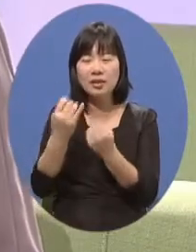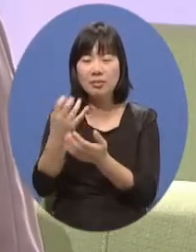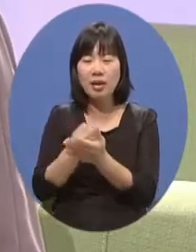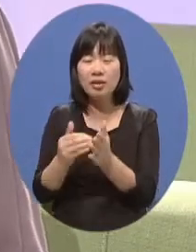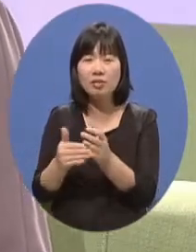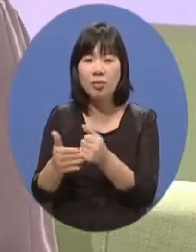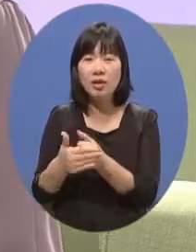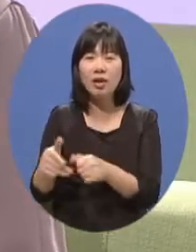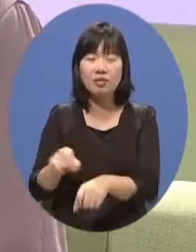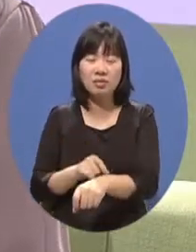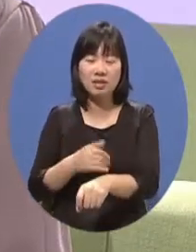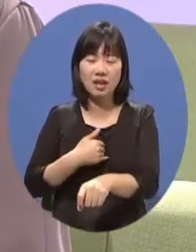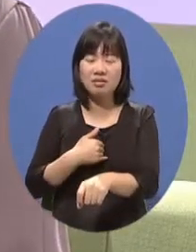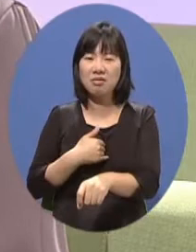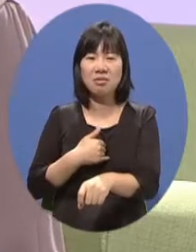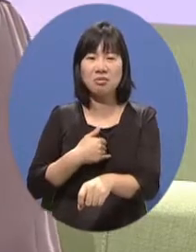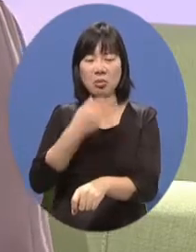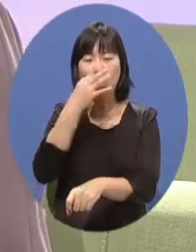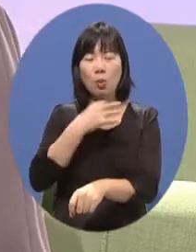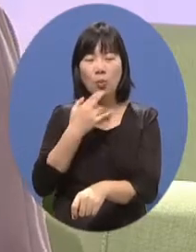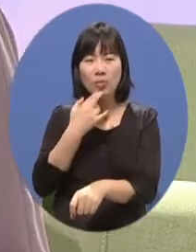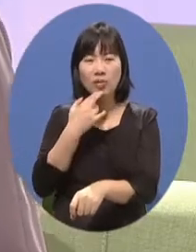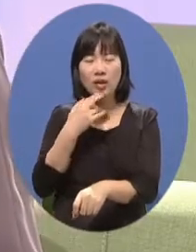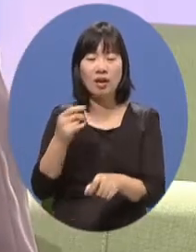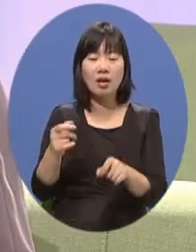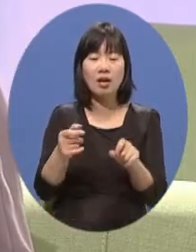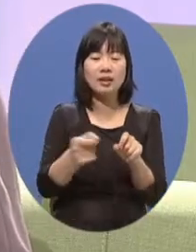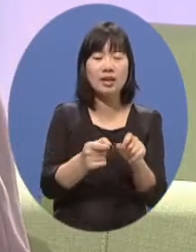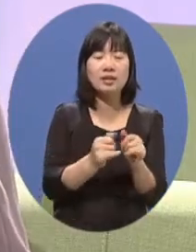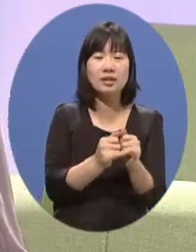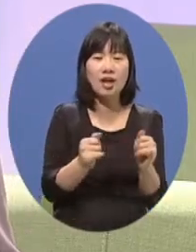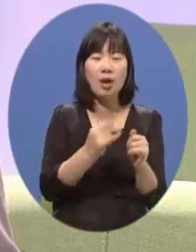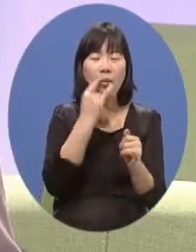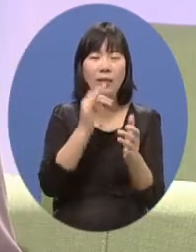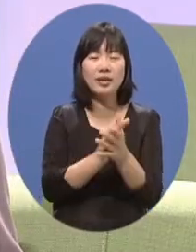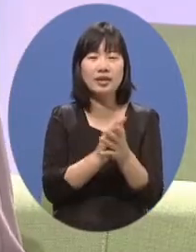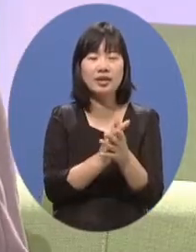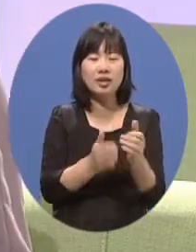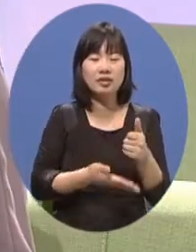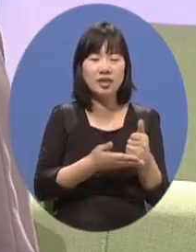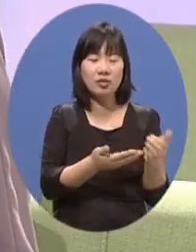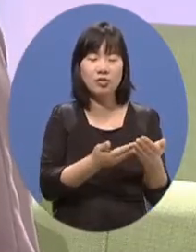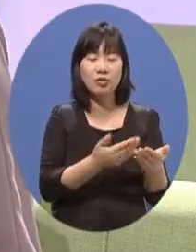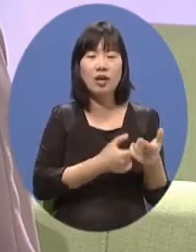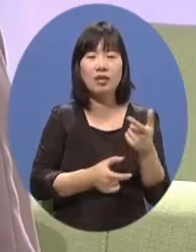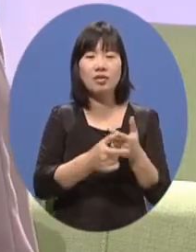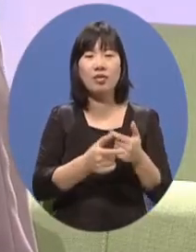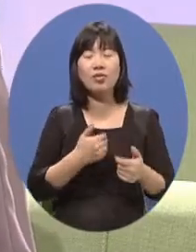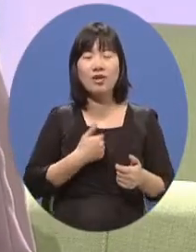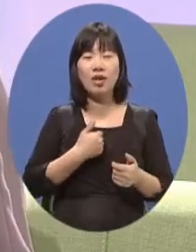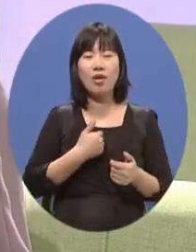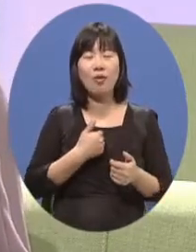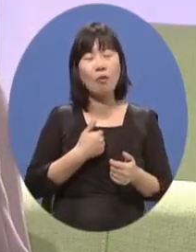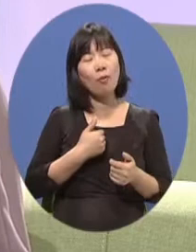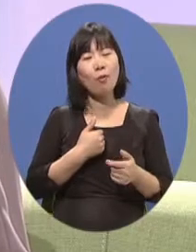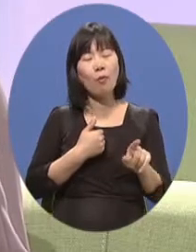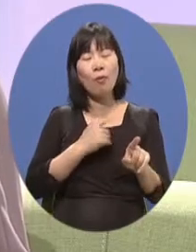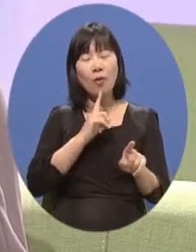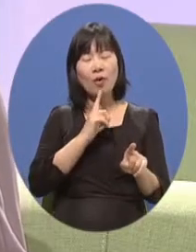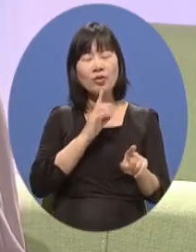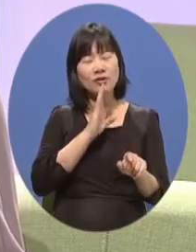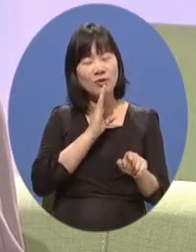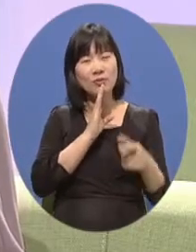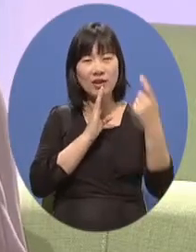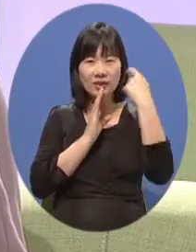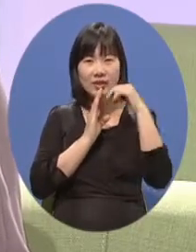받아봤어. 이거는 별로 이제 나한테 효과, 임팩트가 없잖아요. 옆에 있는 엄마 친구가 칭찬해 주는 게더 나한테는 더 그 한마디가 진짜인